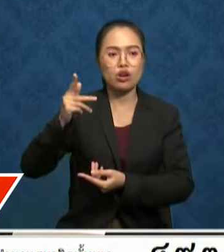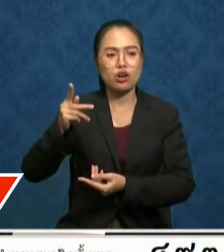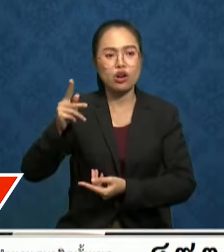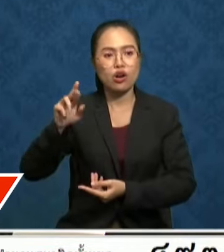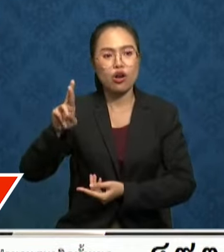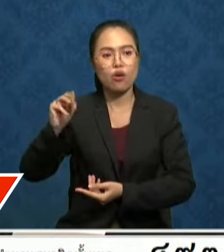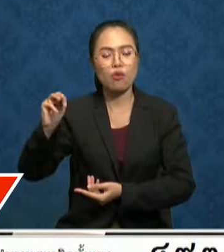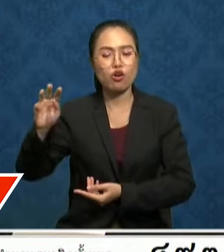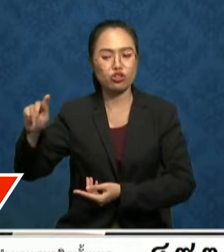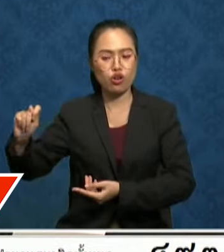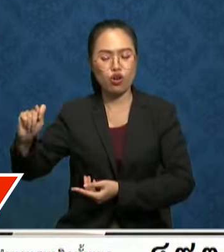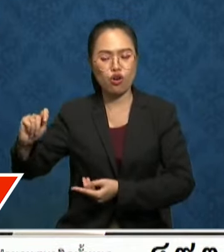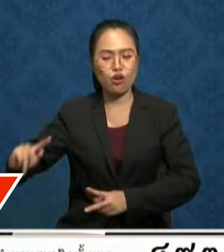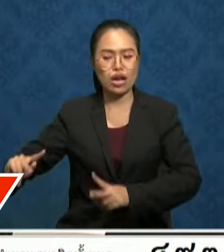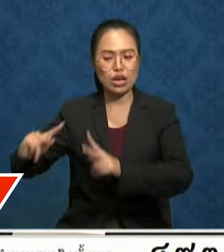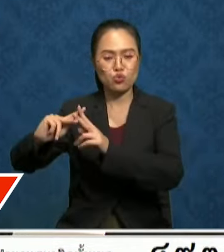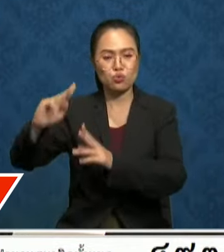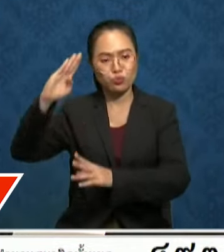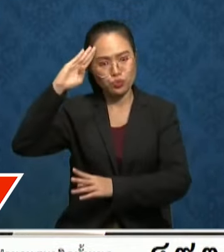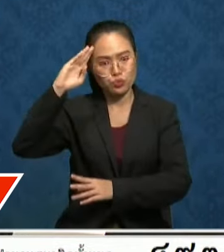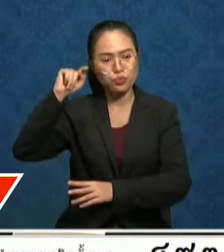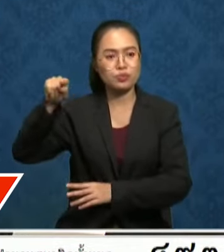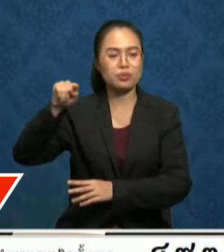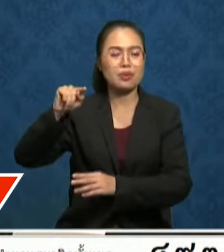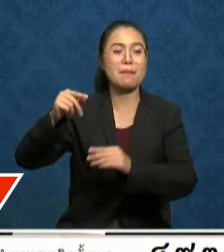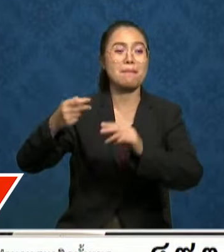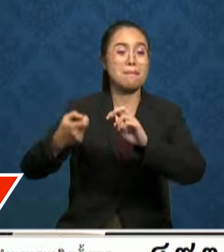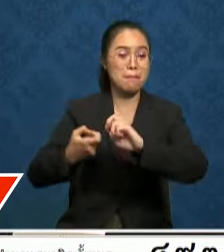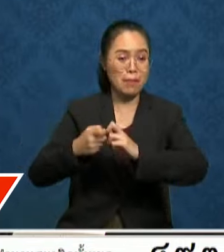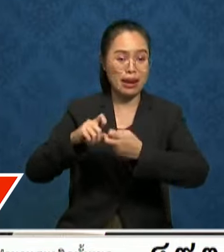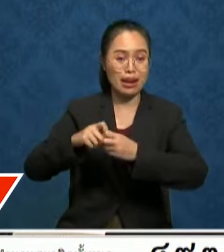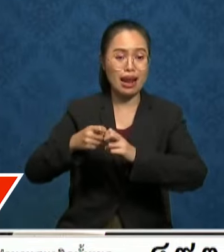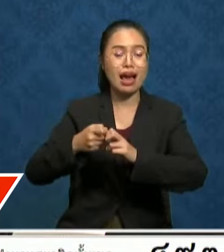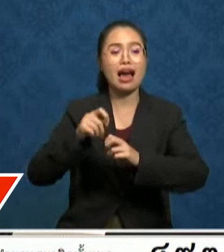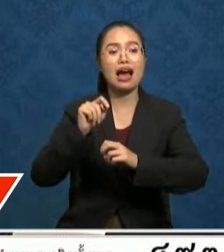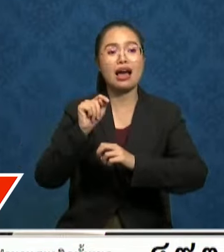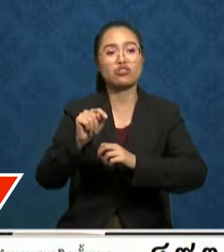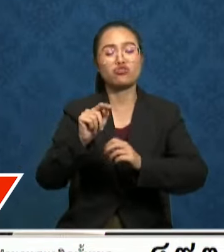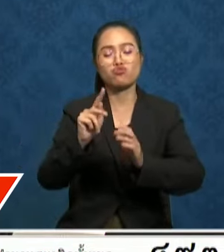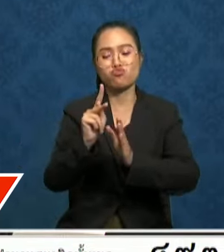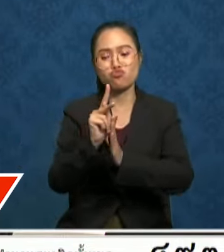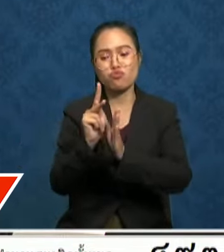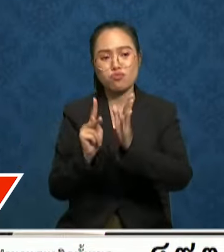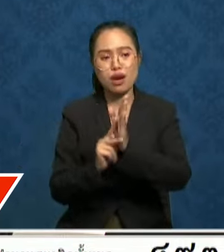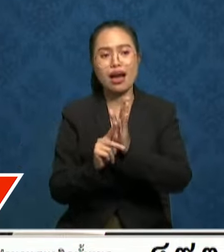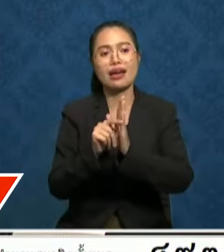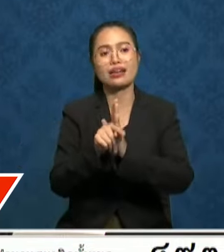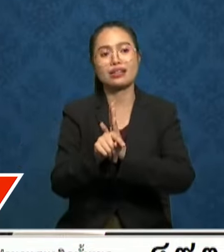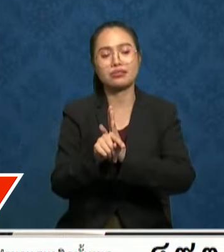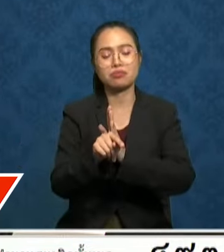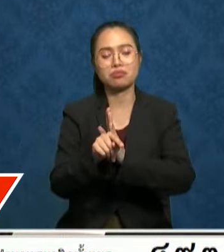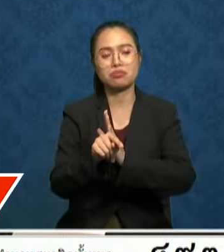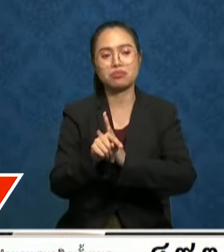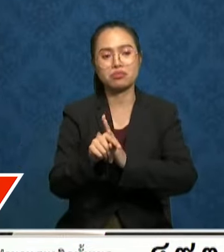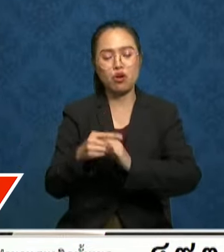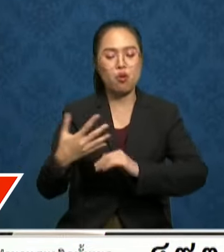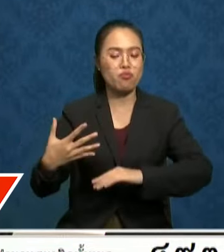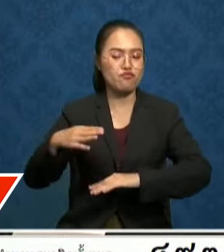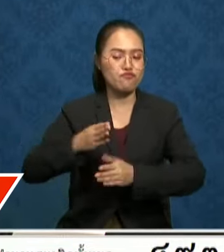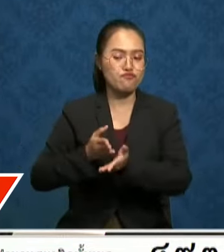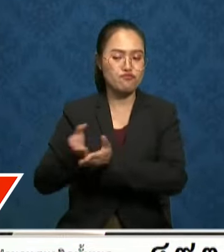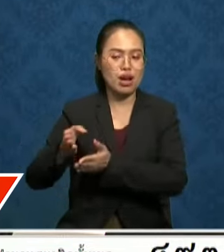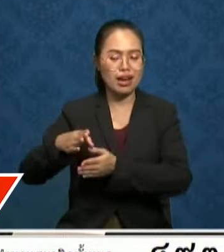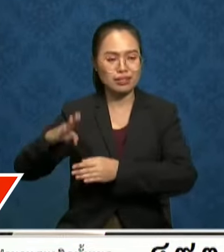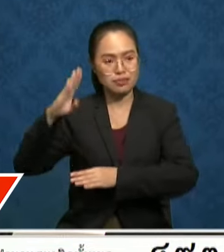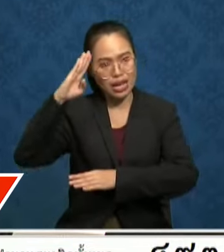ปัญหามันเกิดจากการออกกฎหมายในคณะรัฐประหารออกในสภานิติบัญญัตินิติบัญญัติแห่งชาติซึ่งดึงอำนาจนิติบัญญัติเ